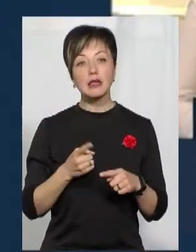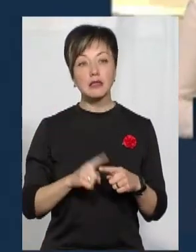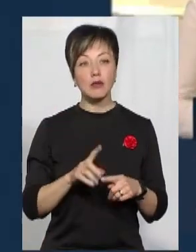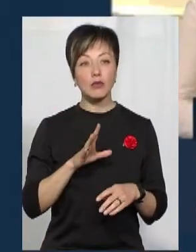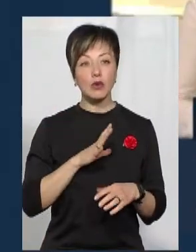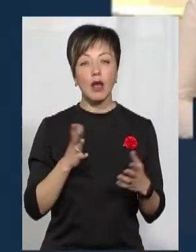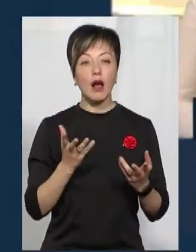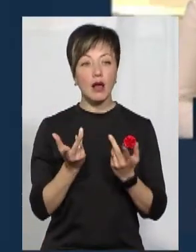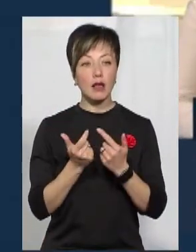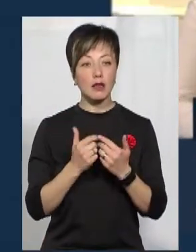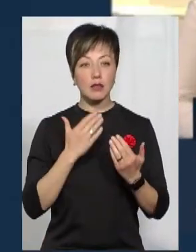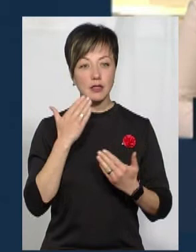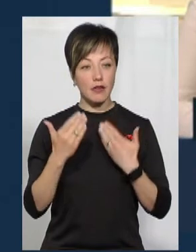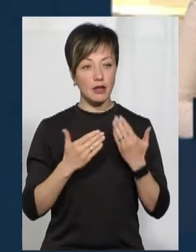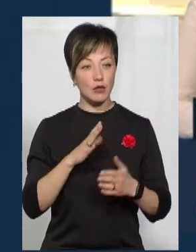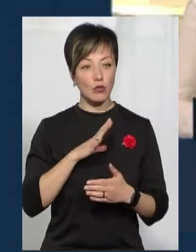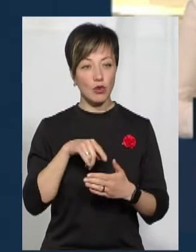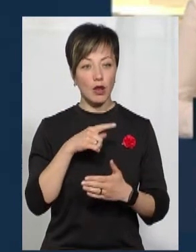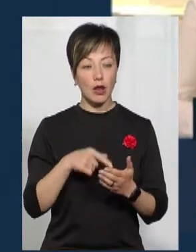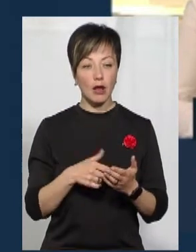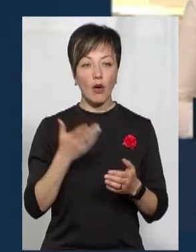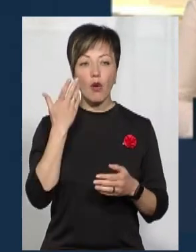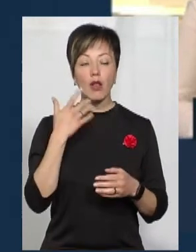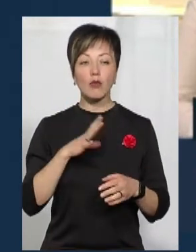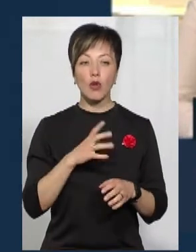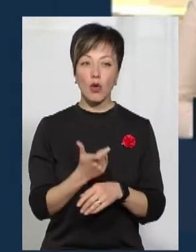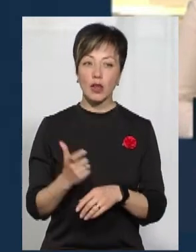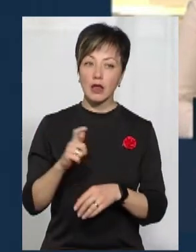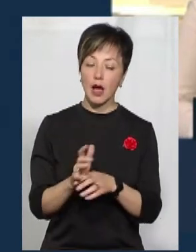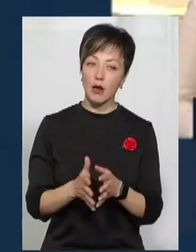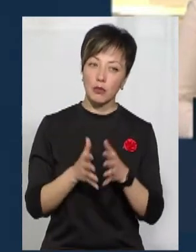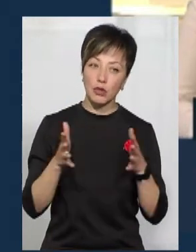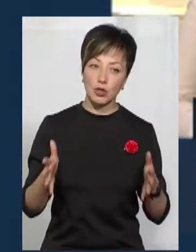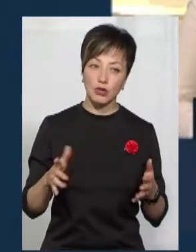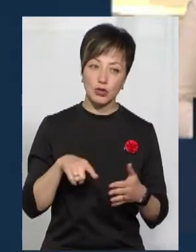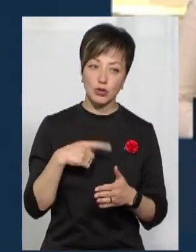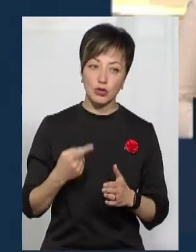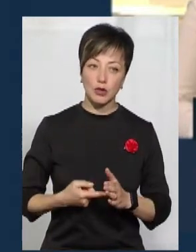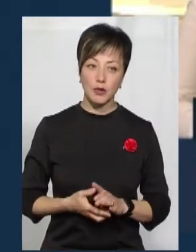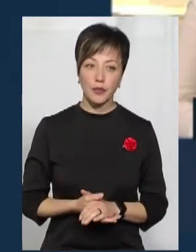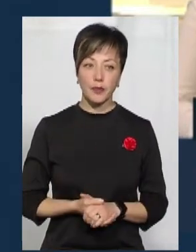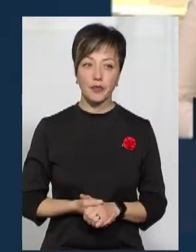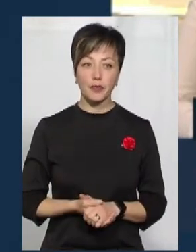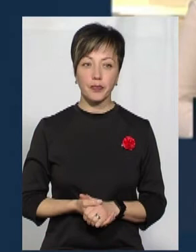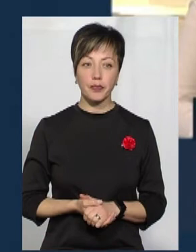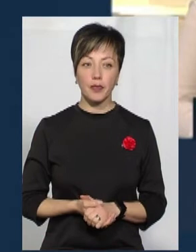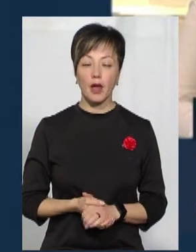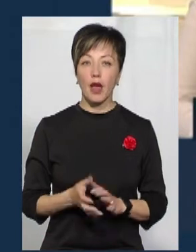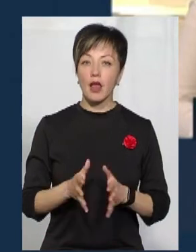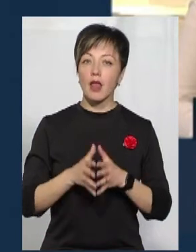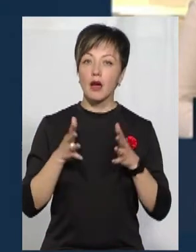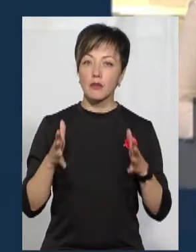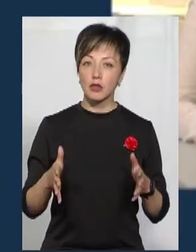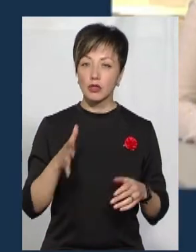були, яка кількість звернень була? Коли, в які роки було найбільше? Ну, найбільше це було